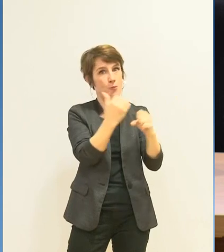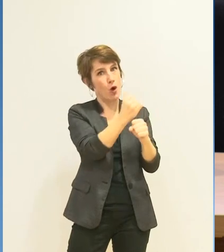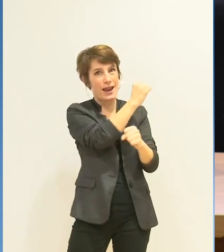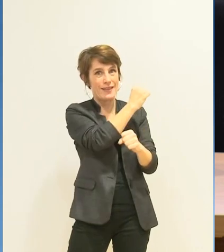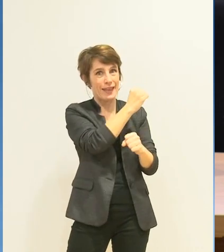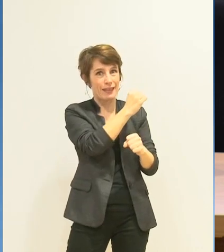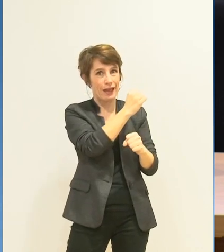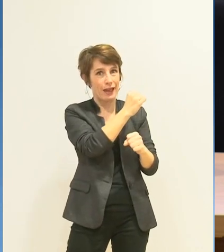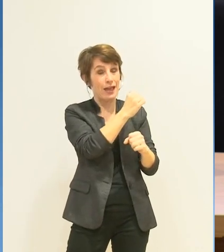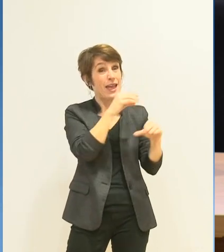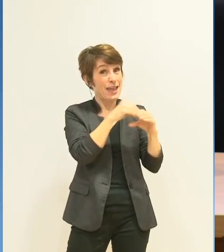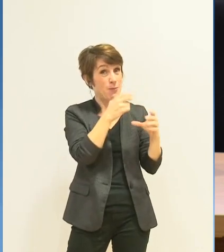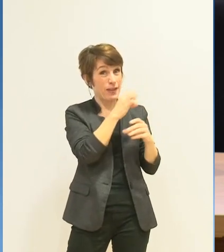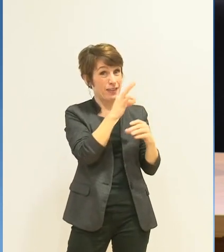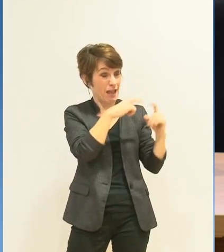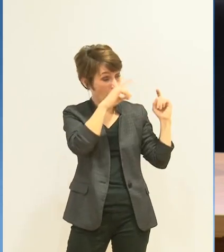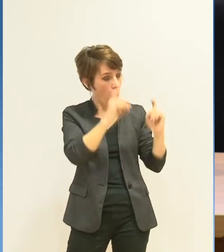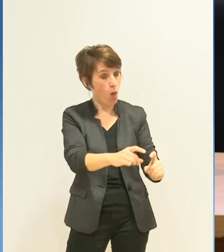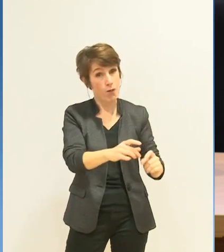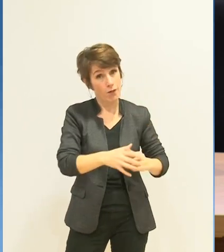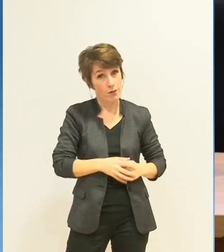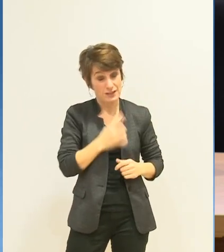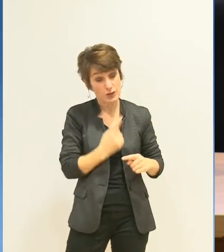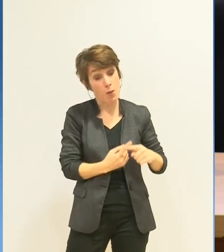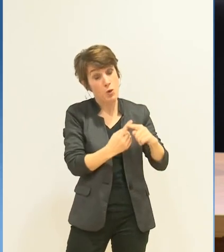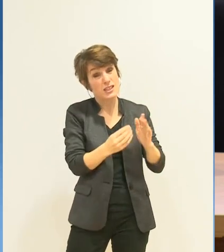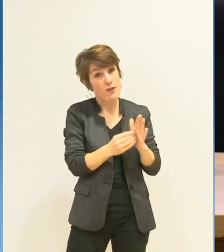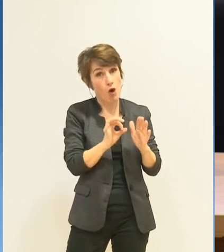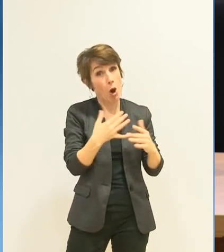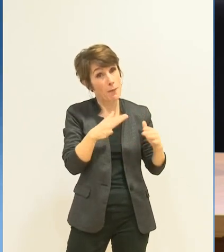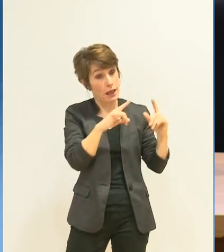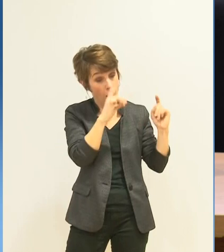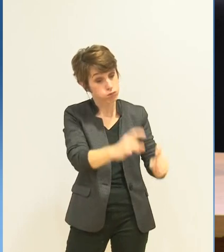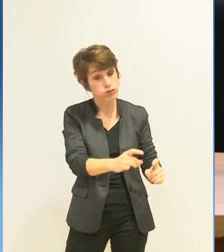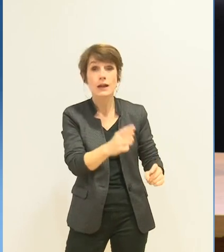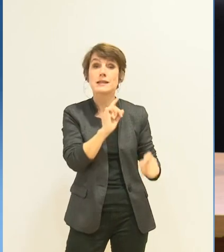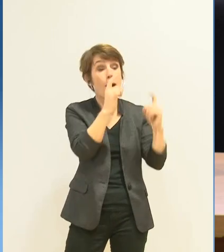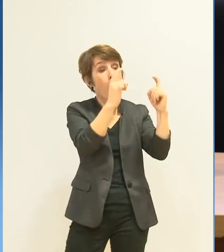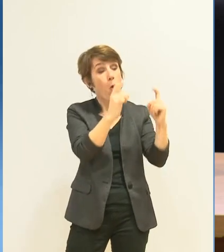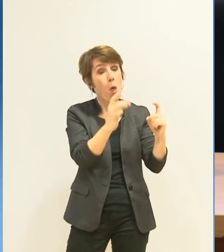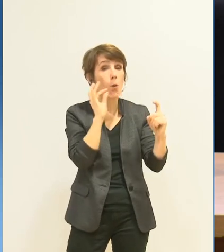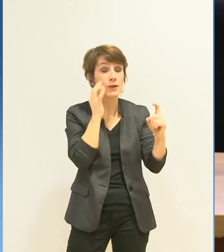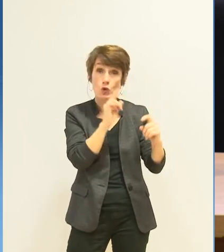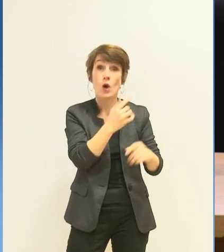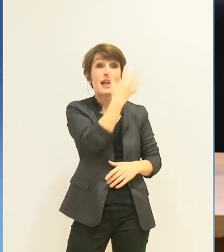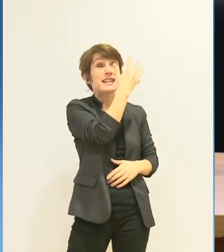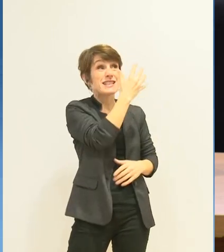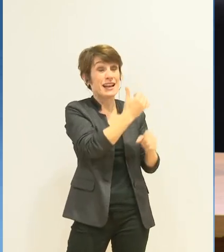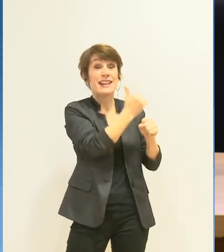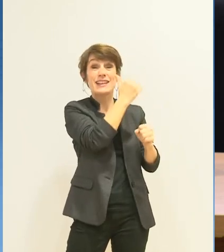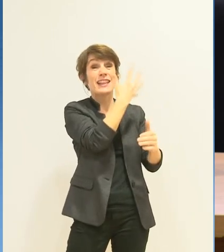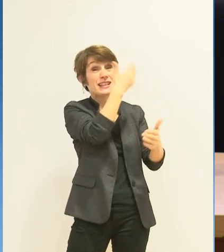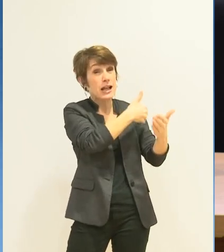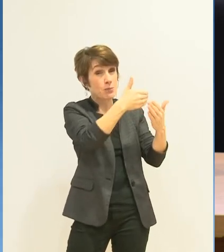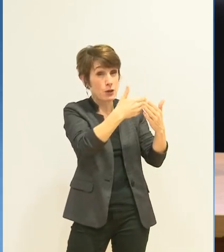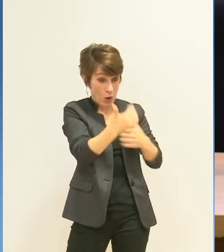comparaison du bpa bp mais est pas et pas et pas qu'un peu un passé de 5 à 2 quelques bons